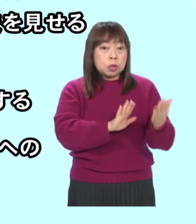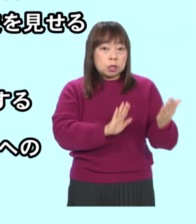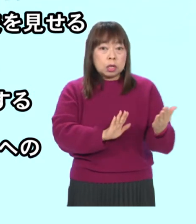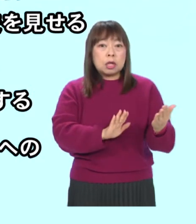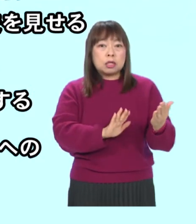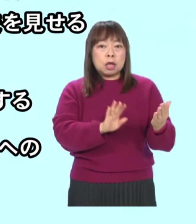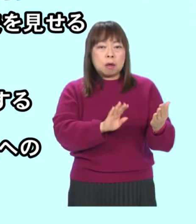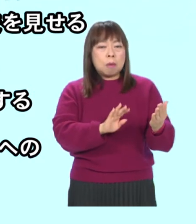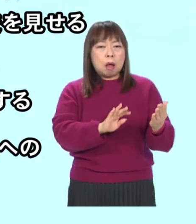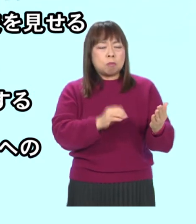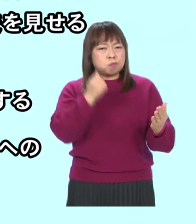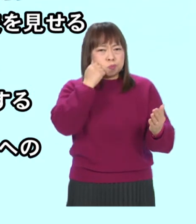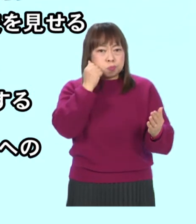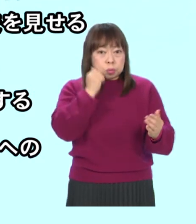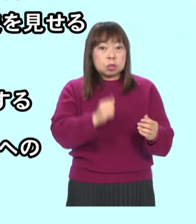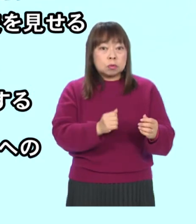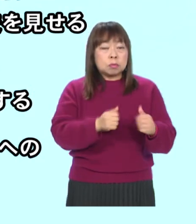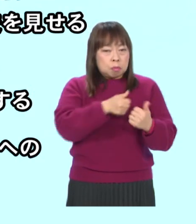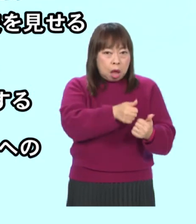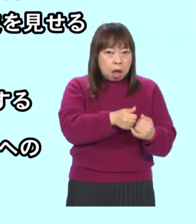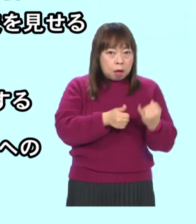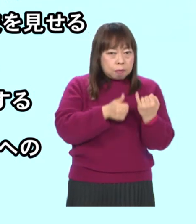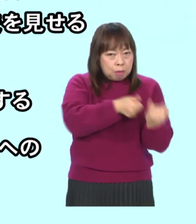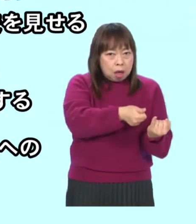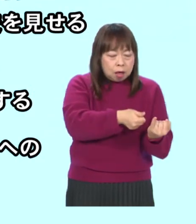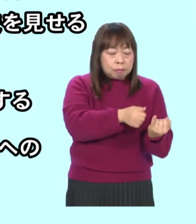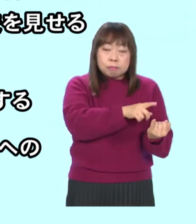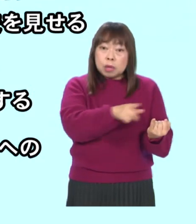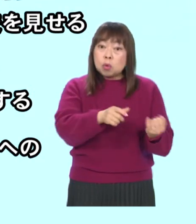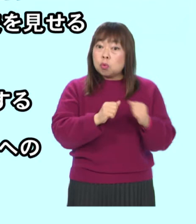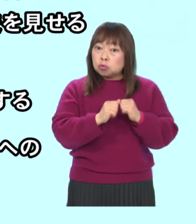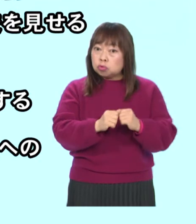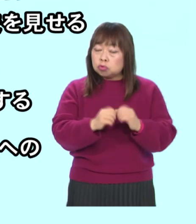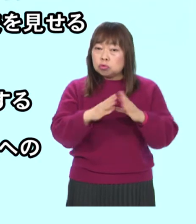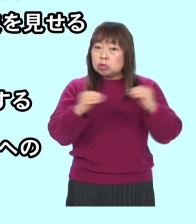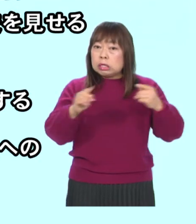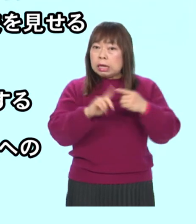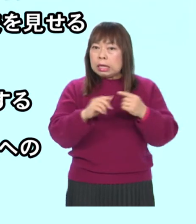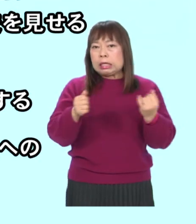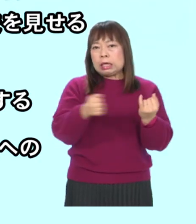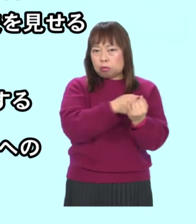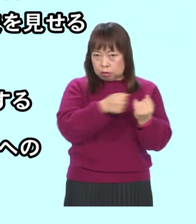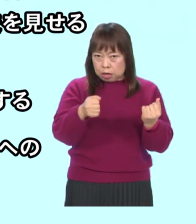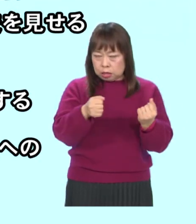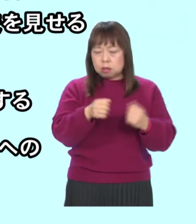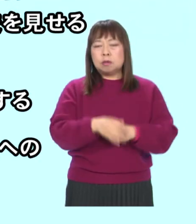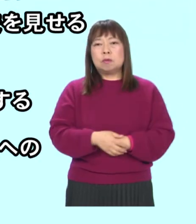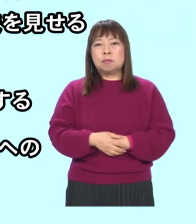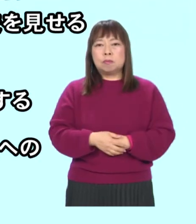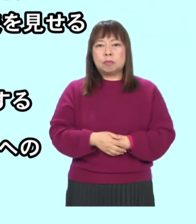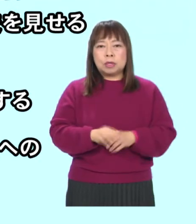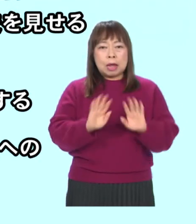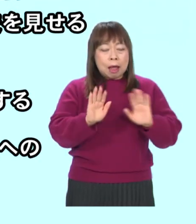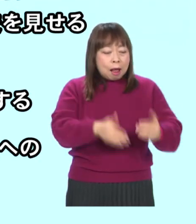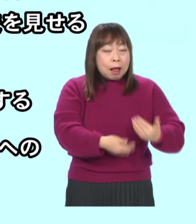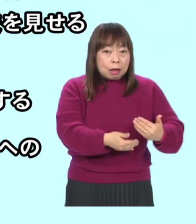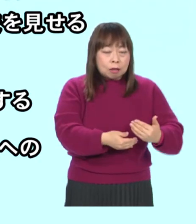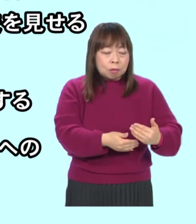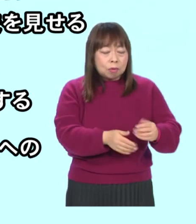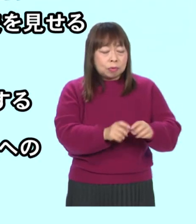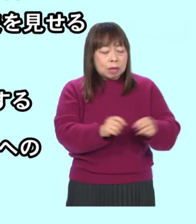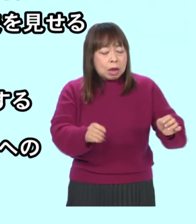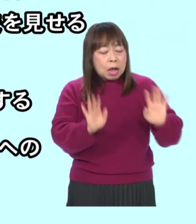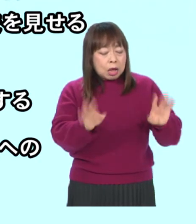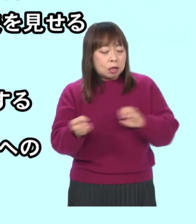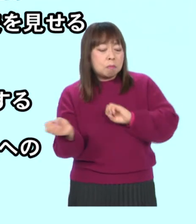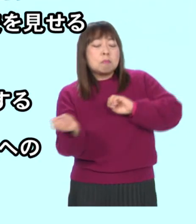淫行する、性器、性交を見せるといった性的虐待、乳幼児を長時間放置する